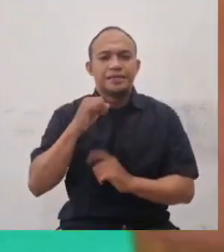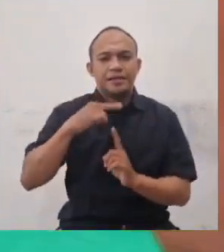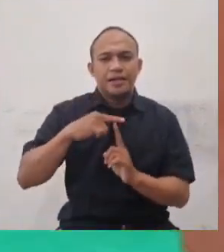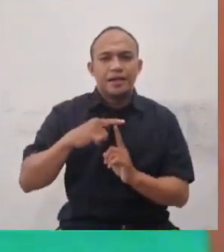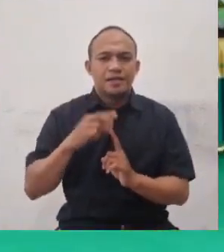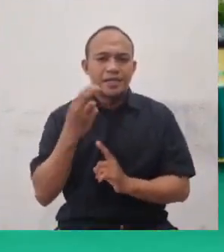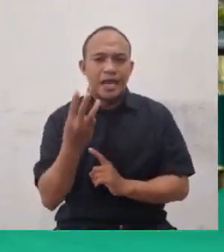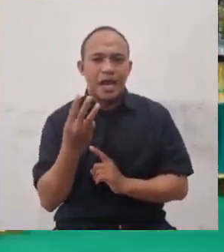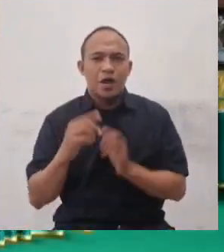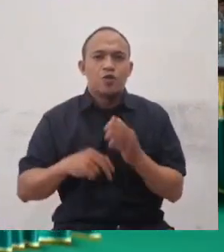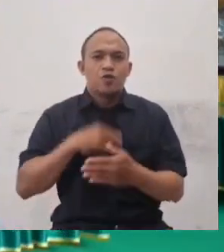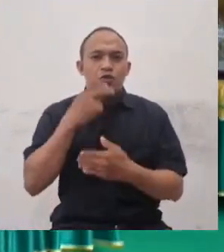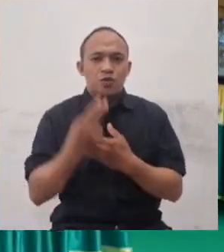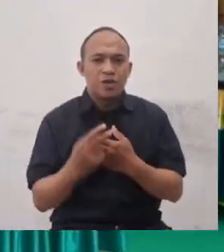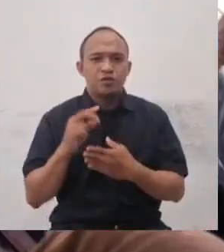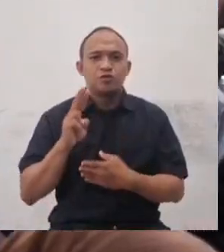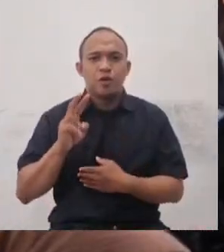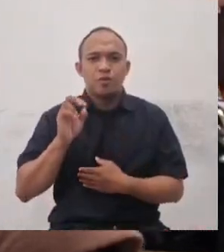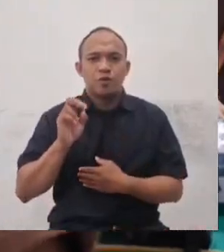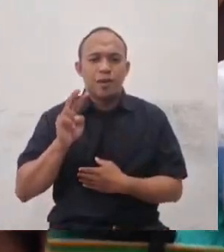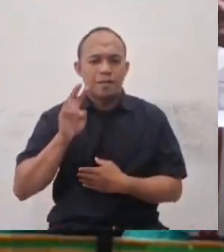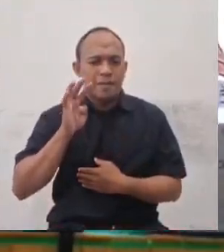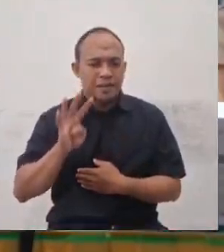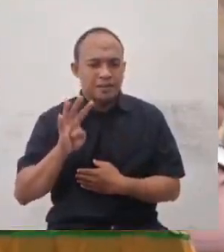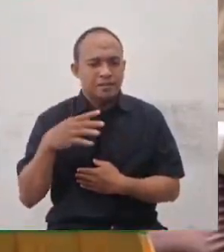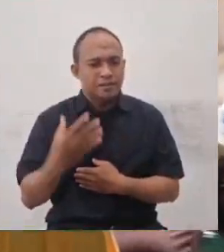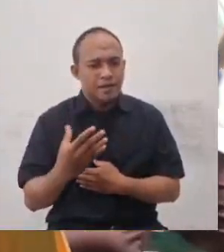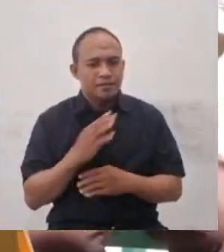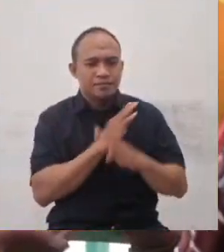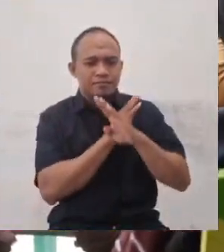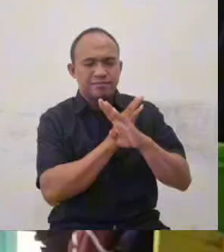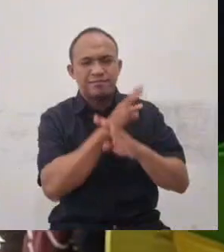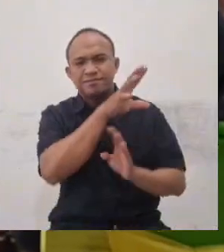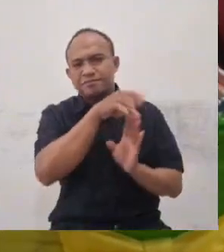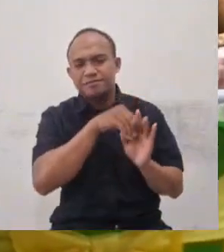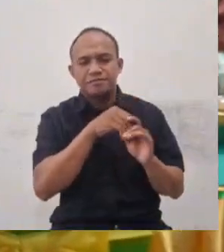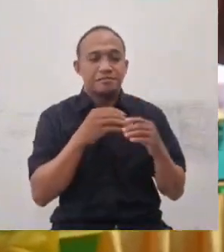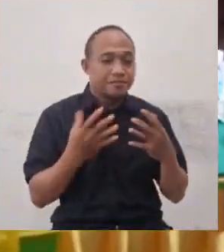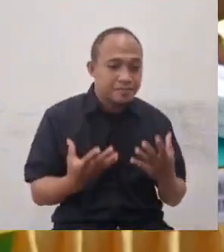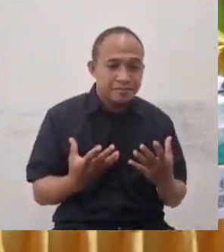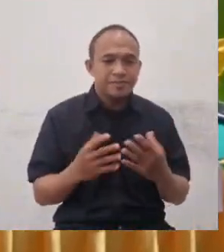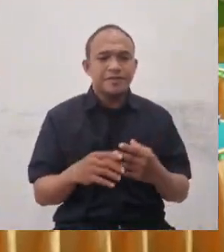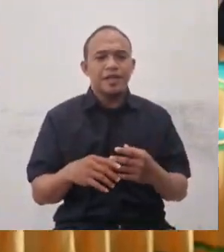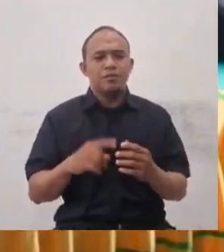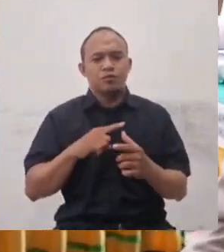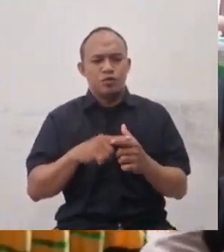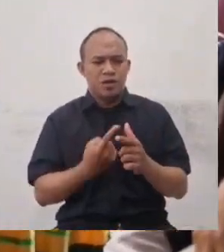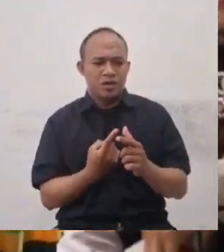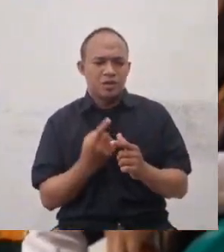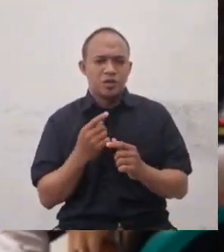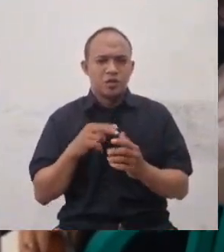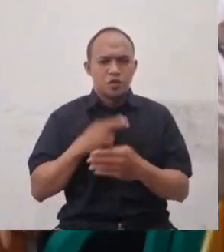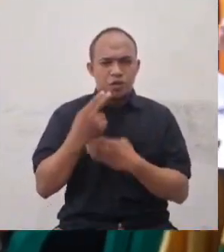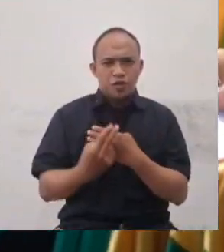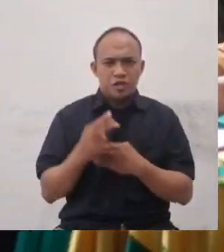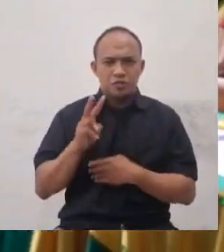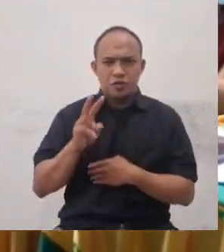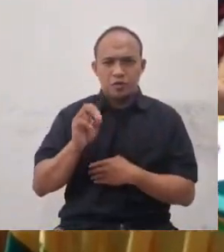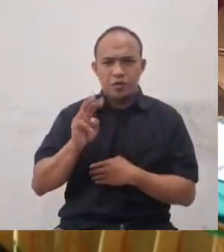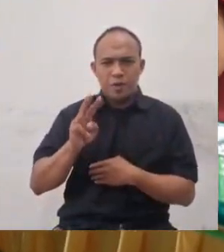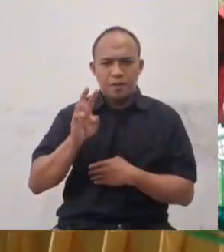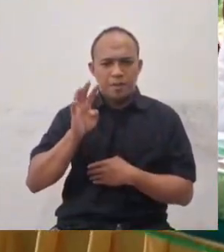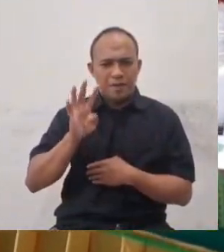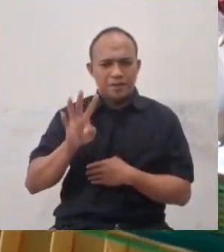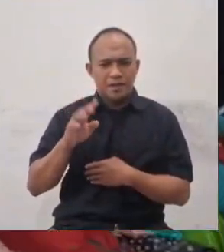3 Juni 2024. Pencegahan TENKES di Gorontalo dilakukan selama bulan Juni 2024 di